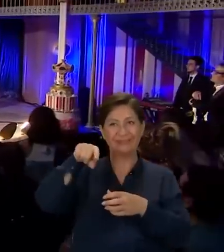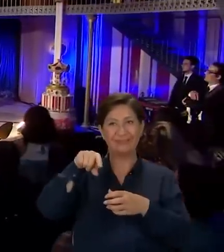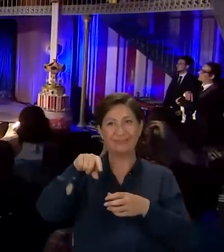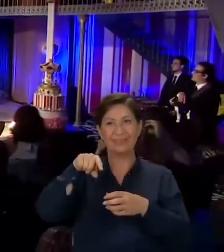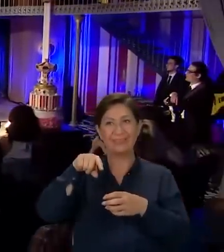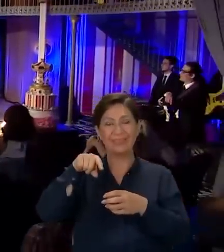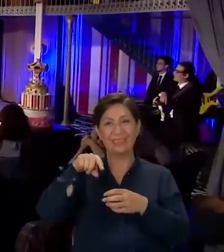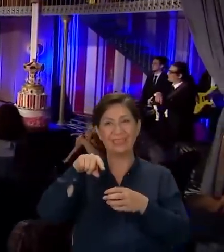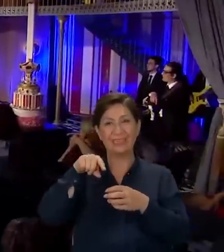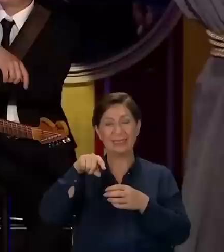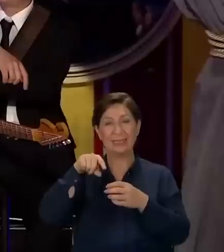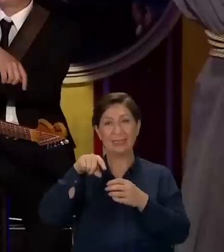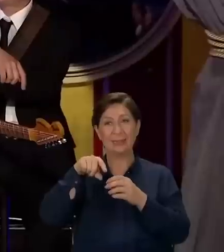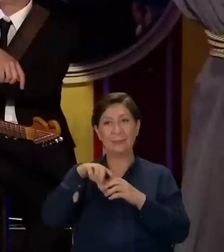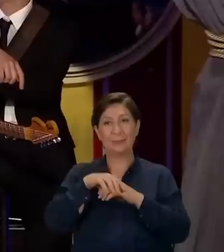şey yani